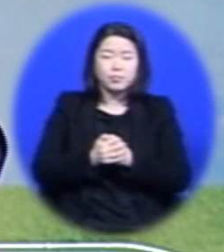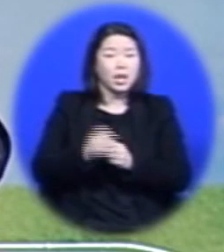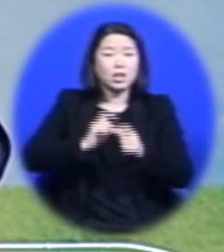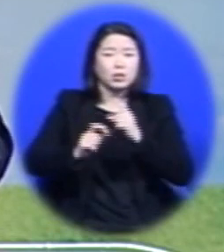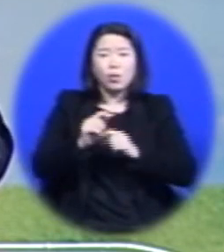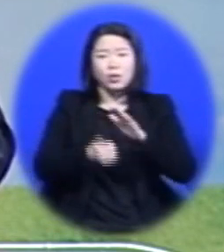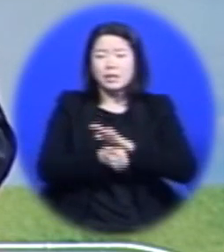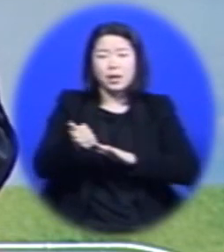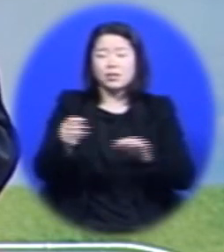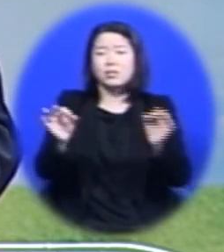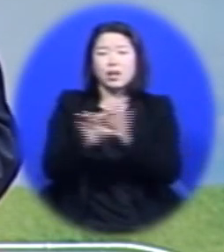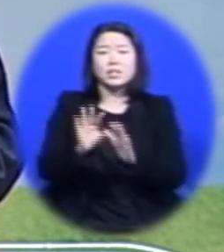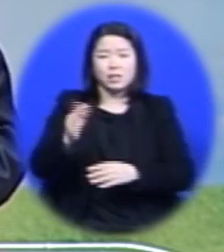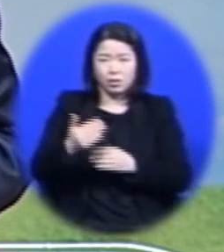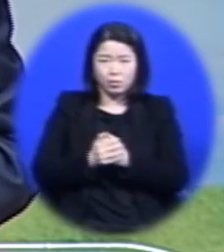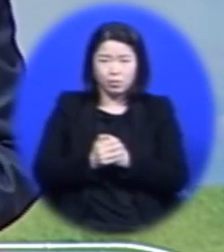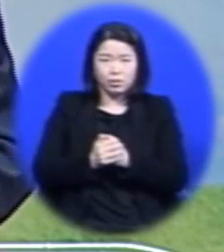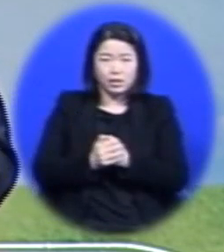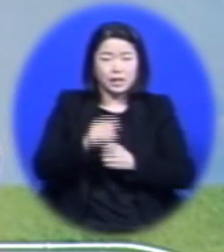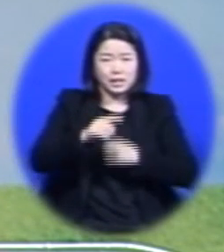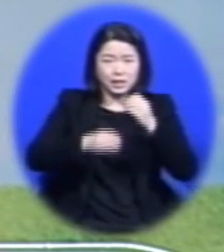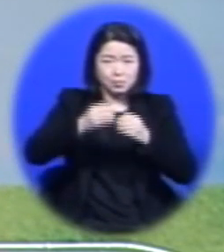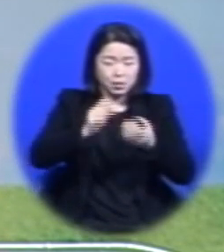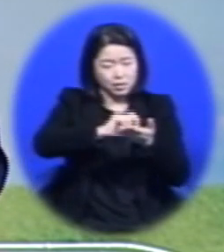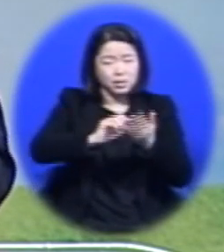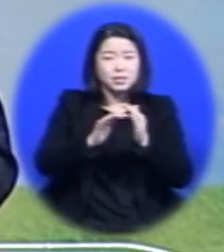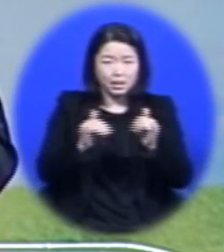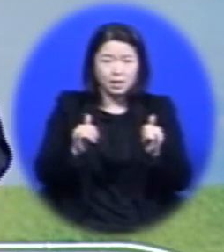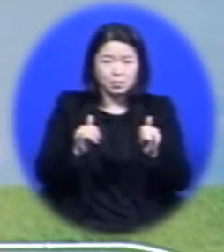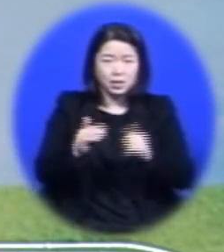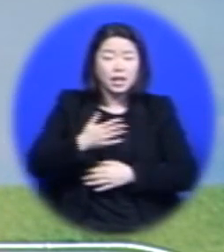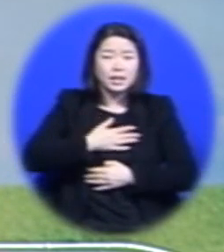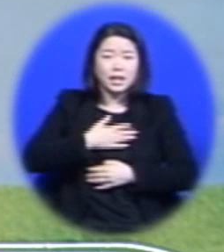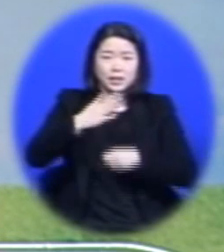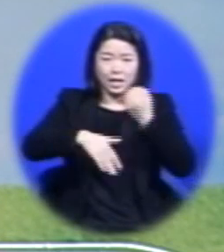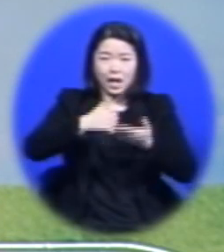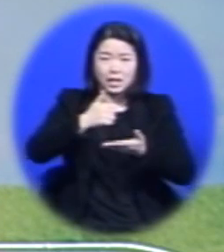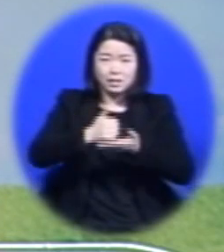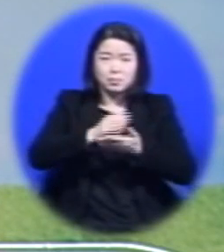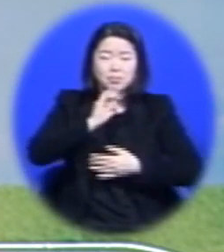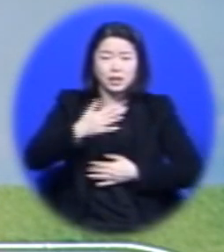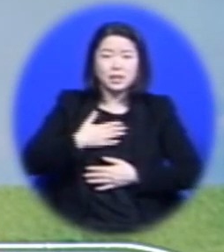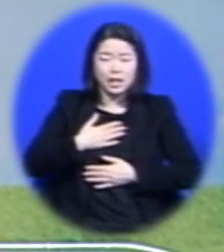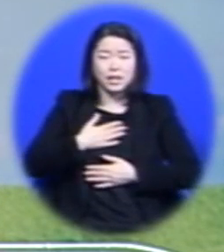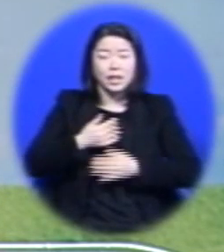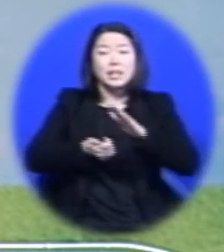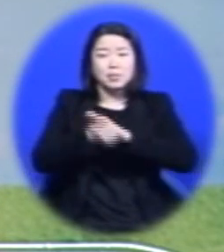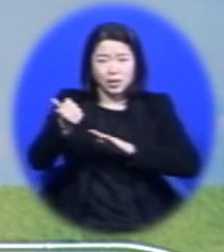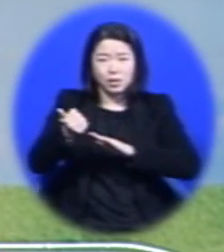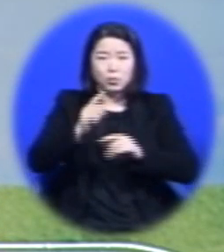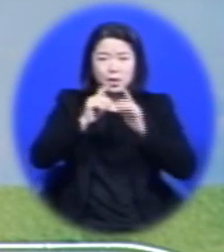더 희망이 없어 집니다 어이 시편 기자가 나는 하나님만 이나 희망 이라고 말하는 이해가 잘